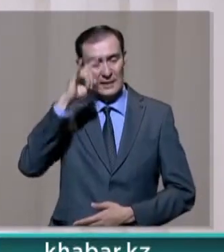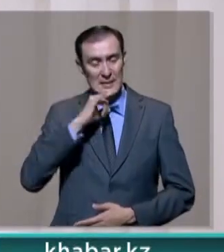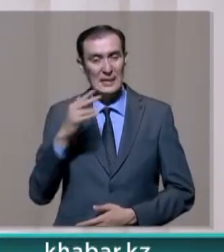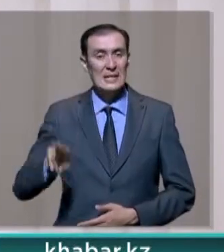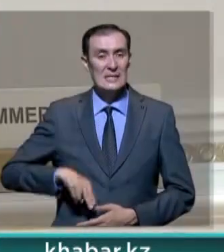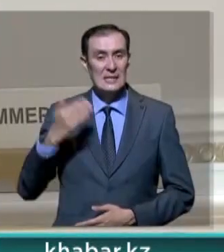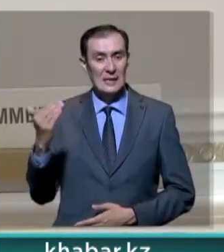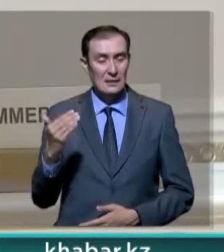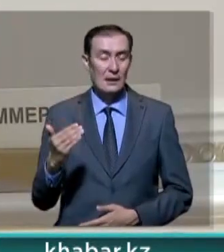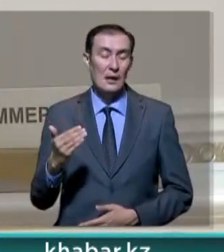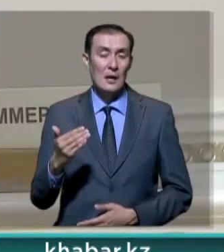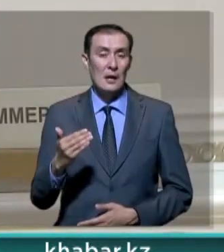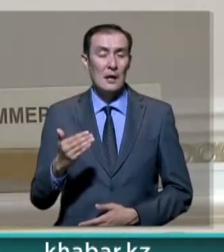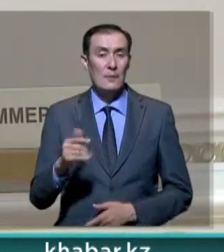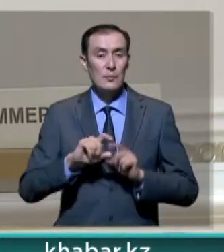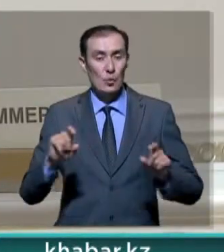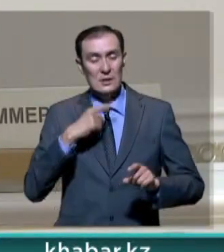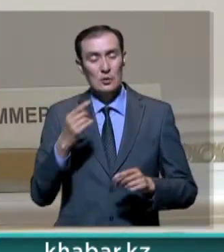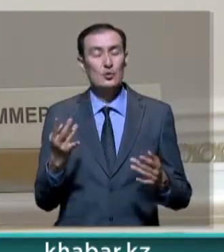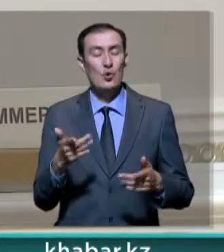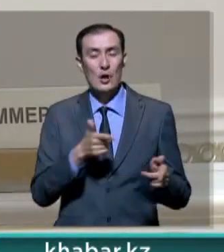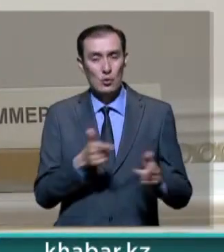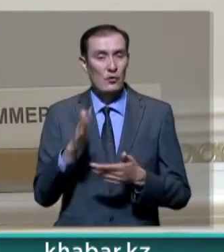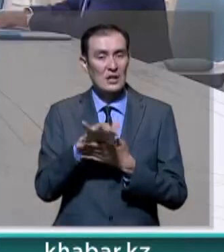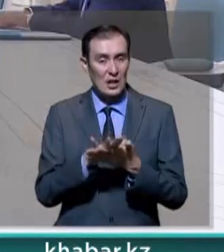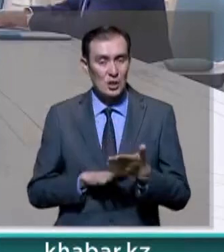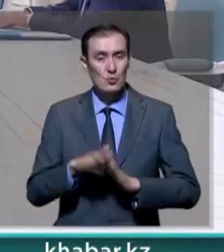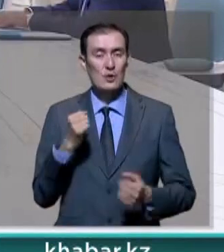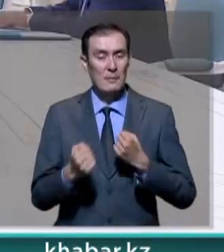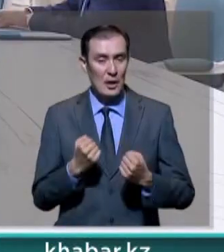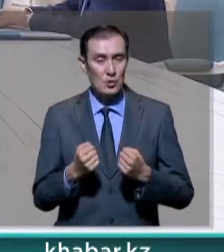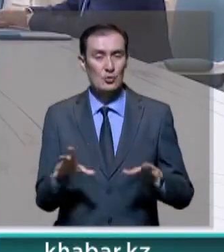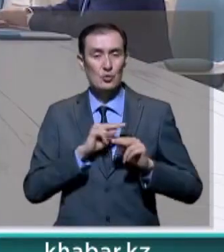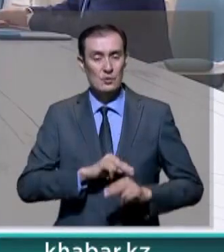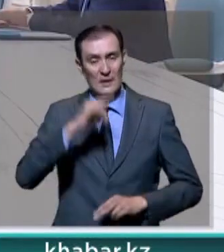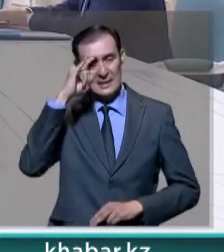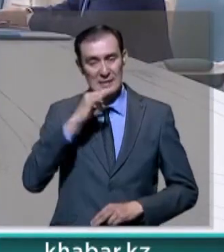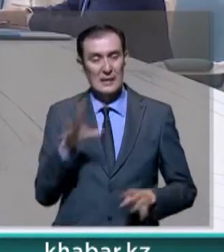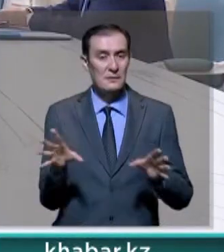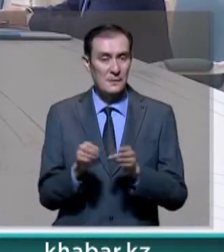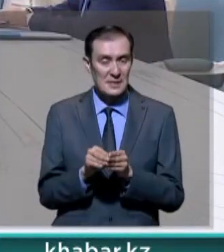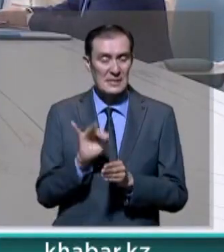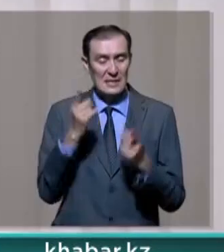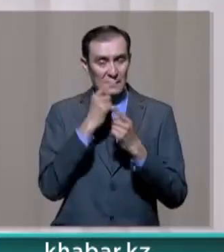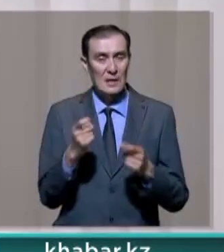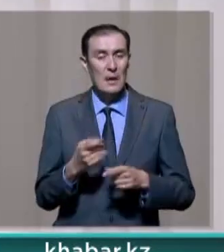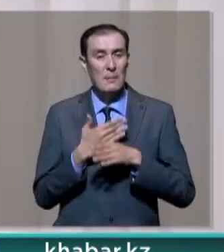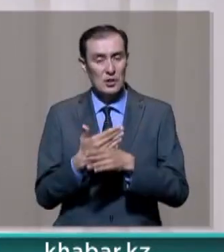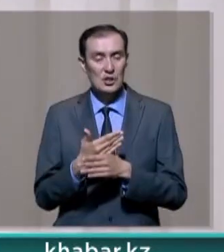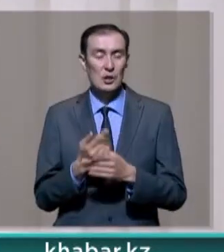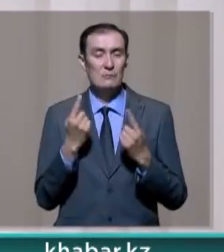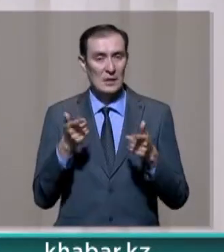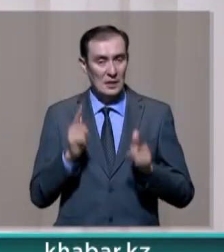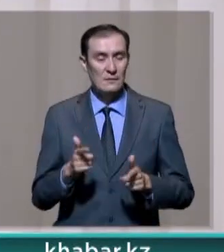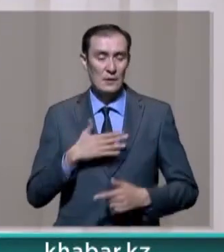директор и бдипч подчеркнул готовность к дальнейшему укреплению сотрудничества с казахстаном не заявил о поддержке масштабных